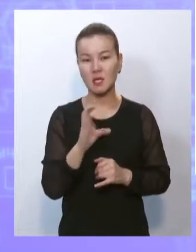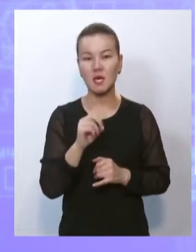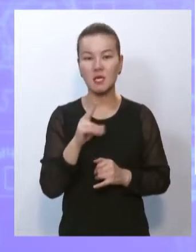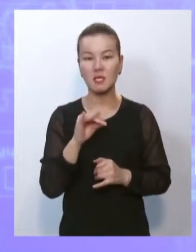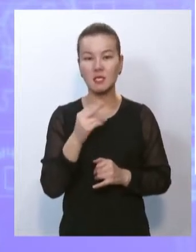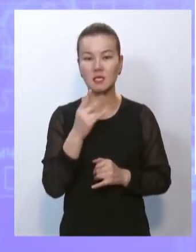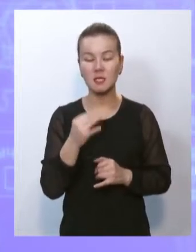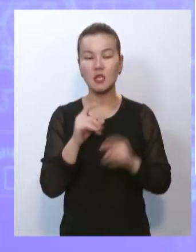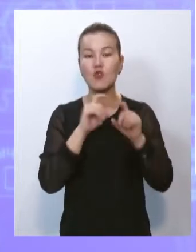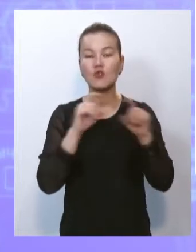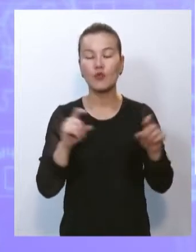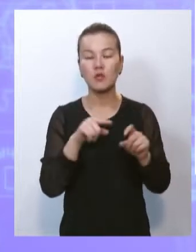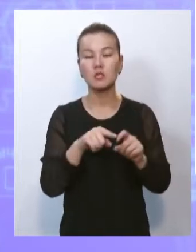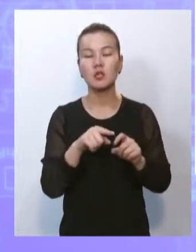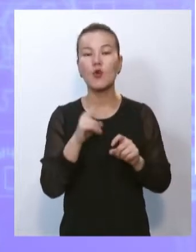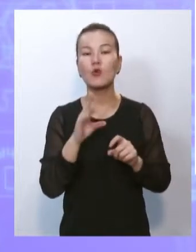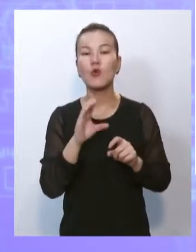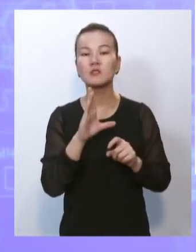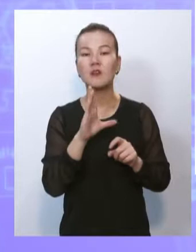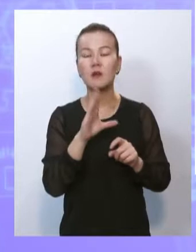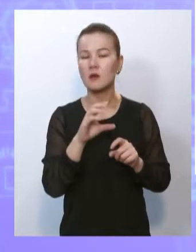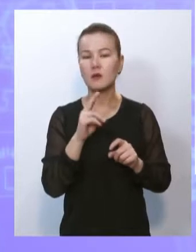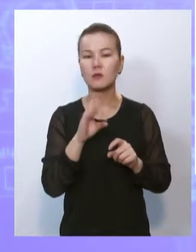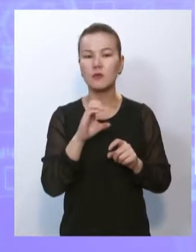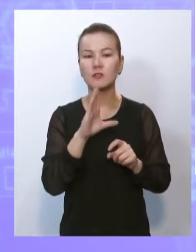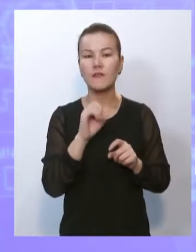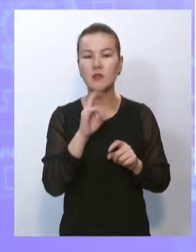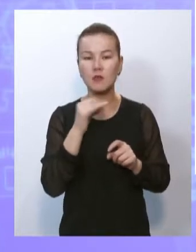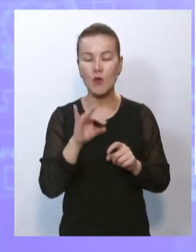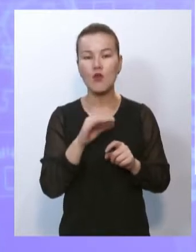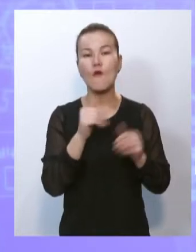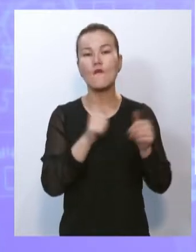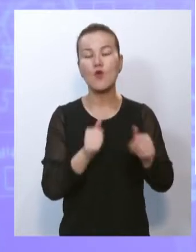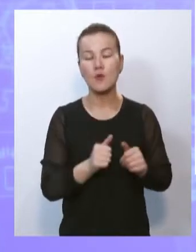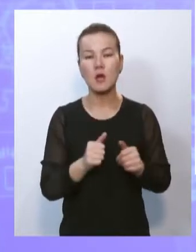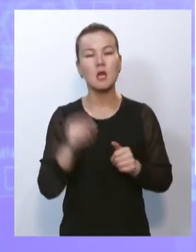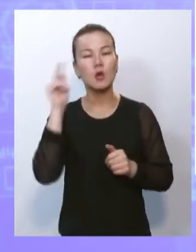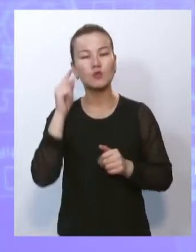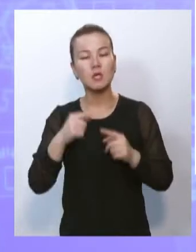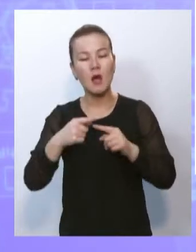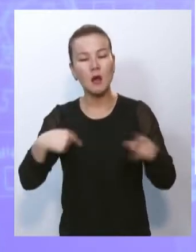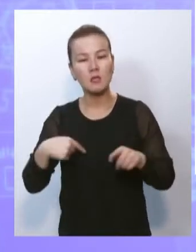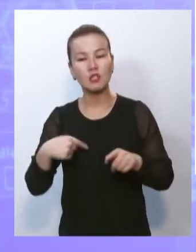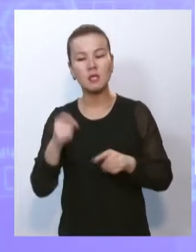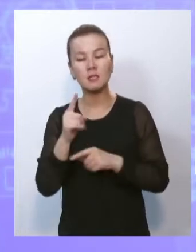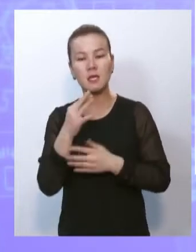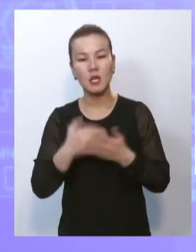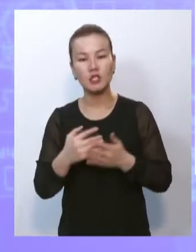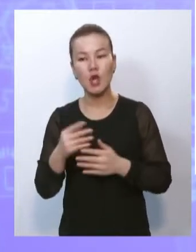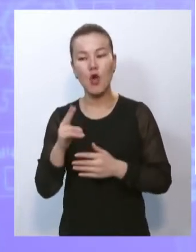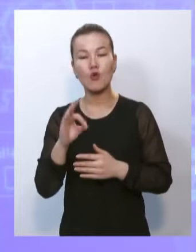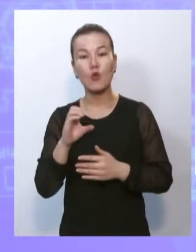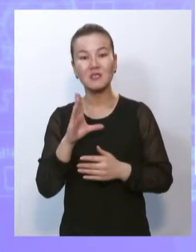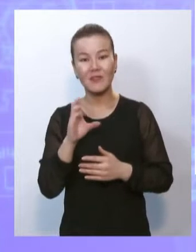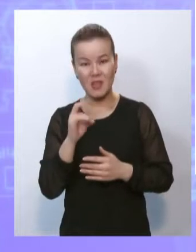выраженных косвенной форме научились отличать задачи в косвенной форме от